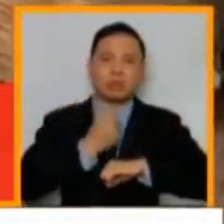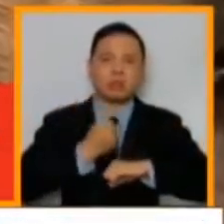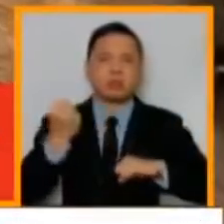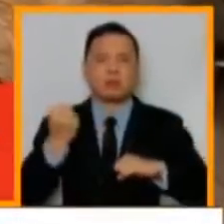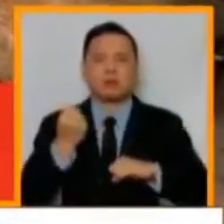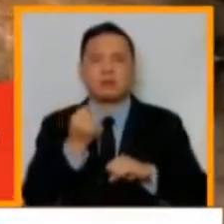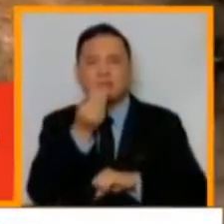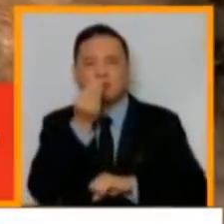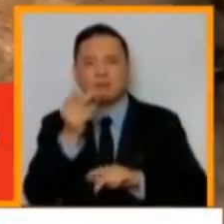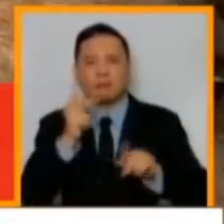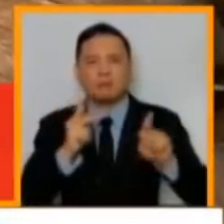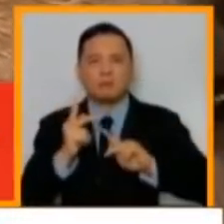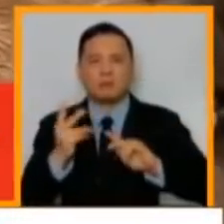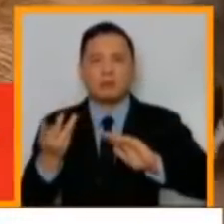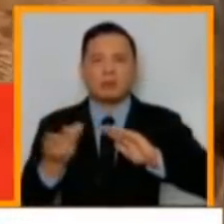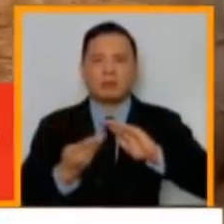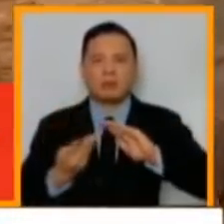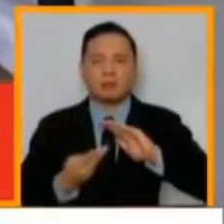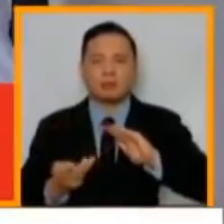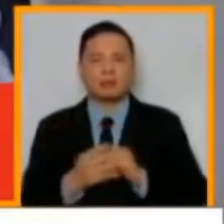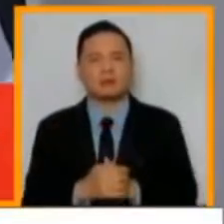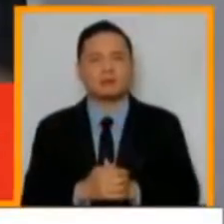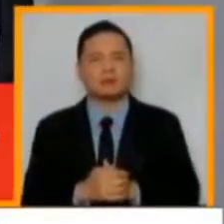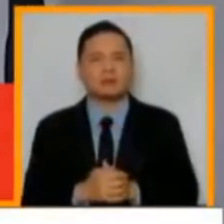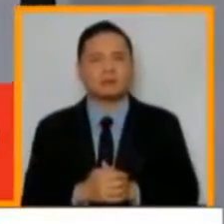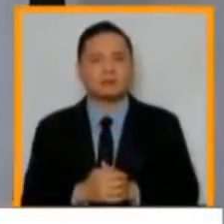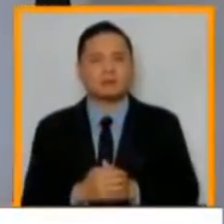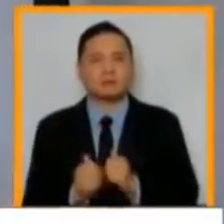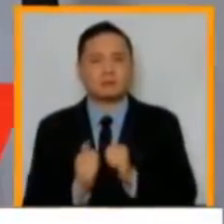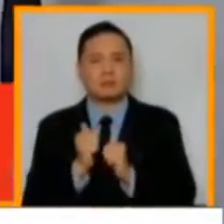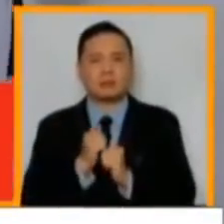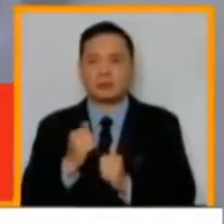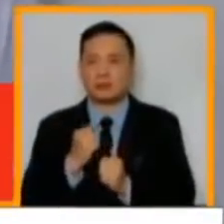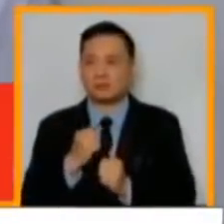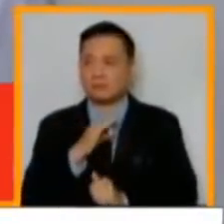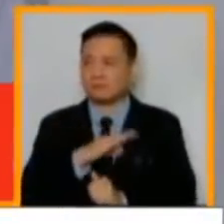raw muna pinapasok ang isang kasamahan ni Larry. Mabawasan kami.